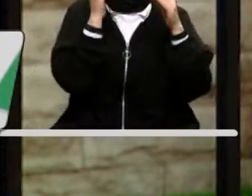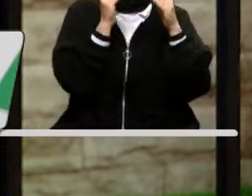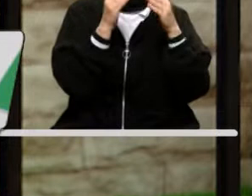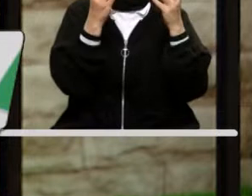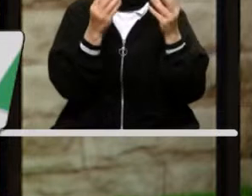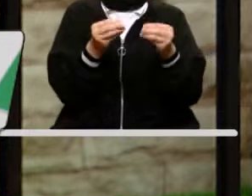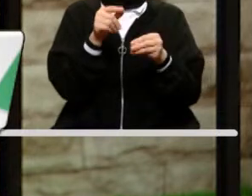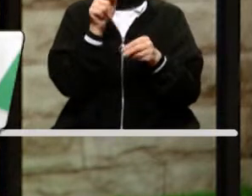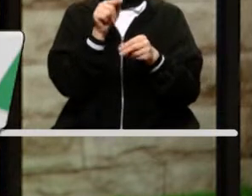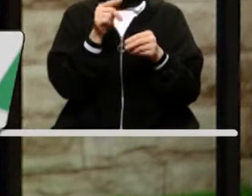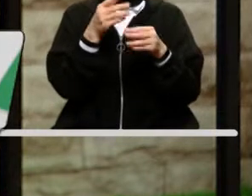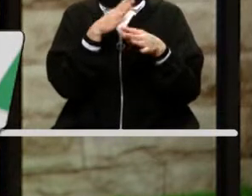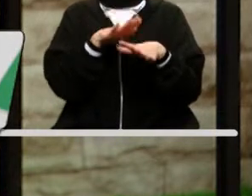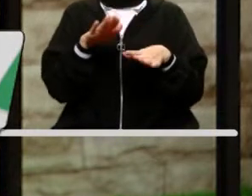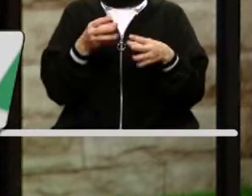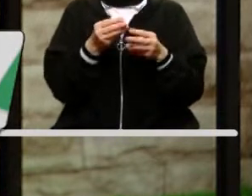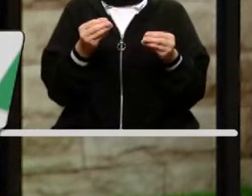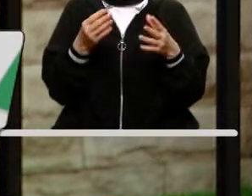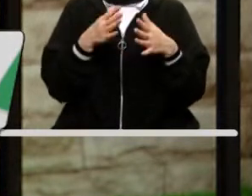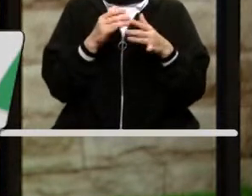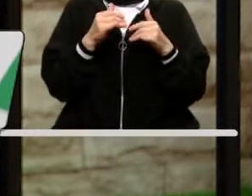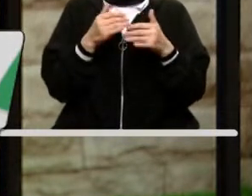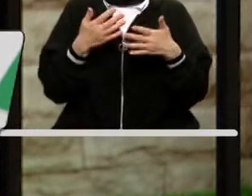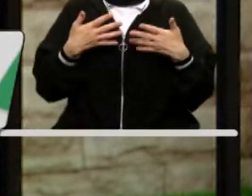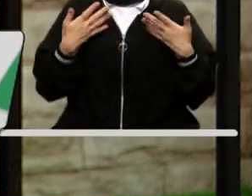çok keyifli bir çocuk görürsünüz. Çocuk daha eve geldiğinde